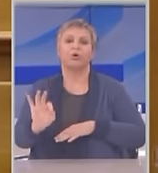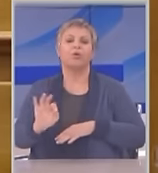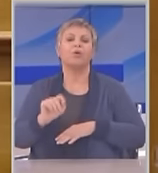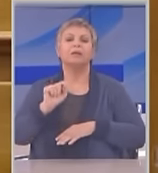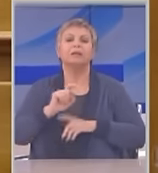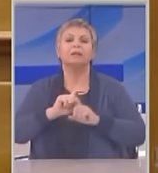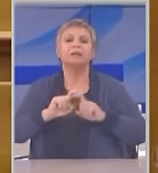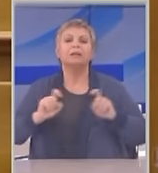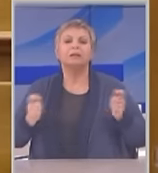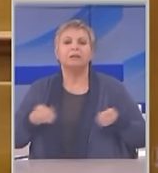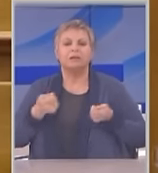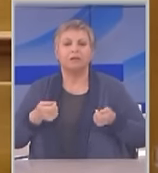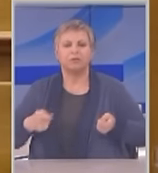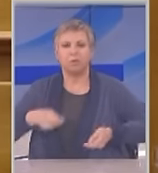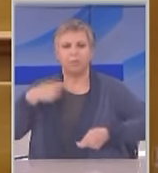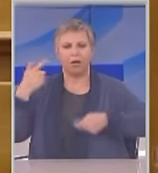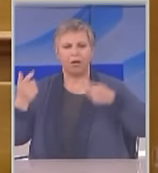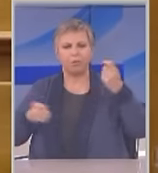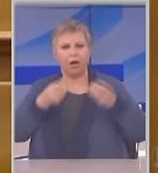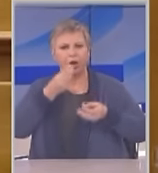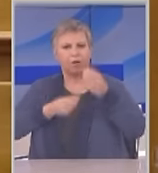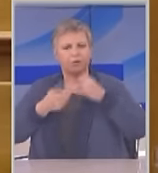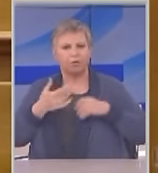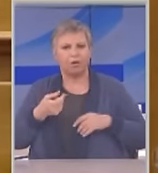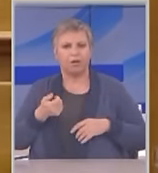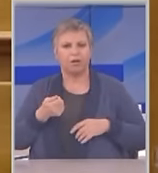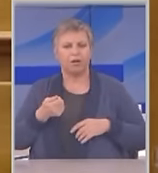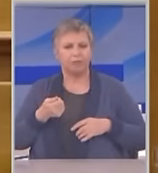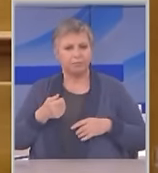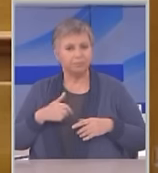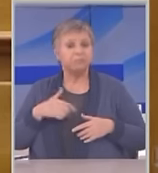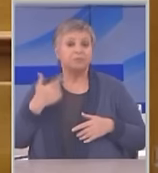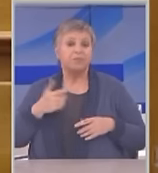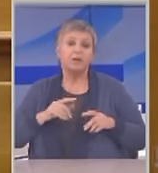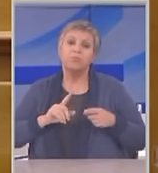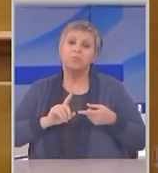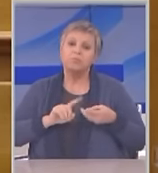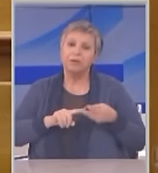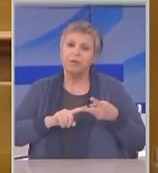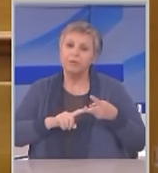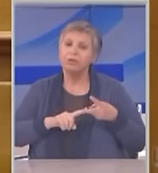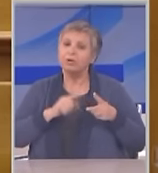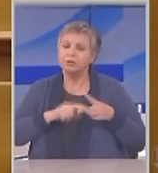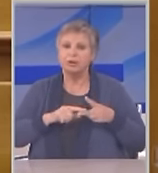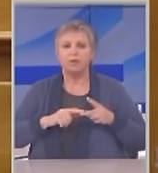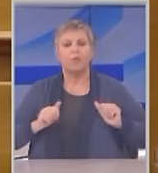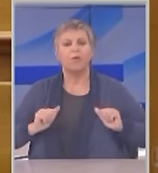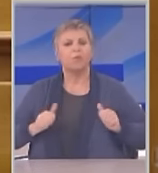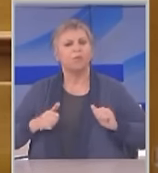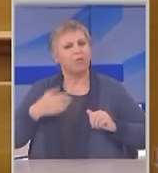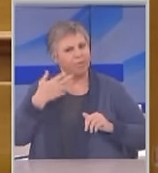πάρτι που λιλάτισε τον τόπο, είτε και με θεσμικές πρωτοβουλίες, στις οποίες τα κόμματα της